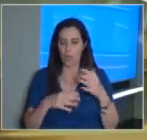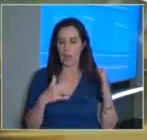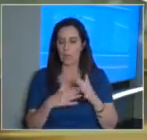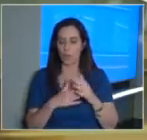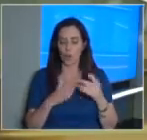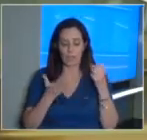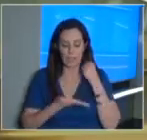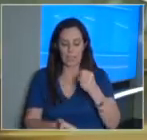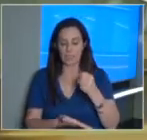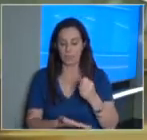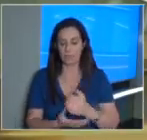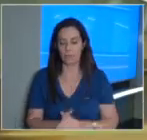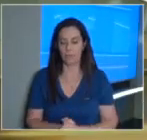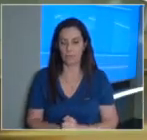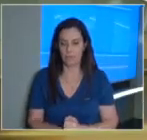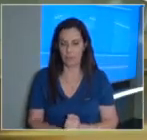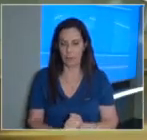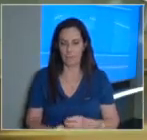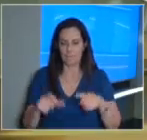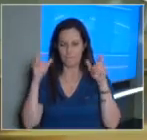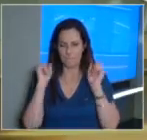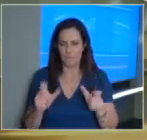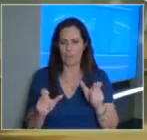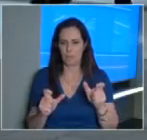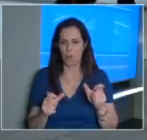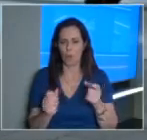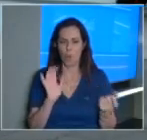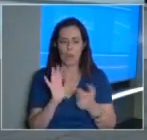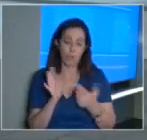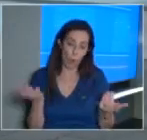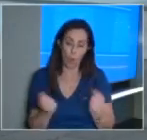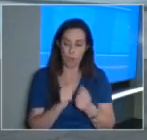לבחון את התקציב, למנוע